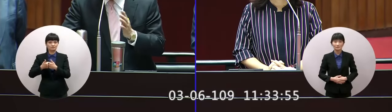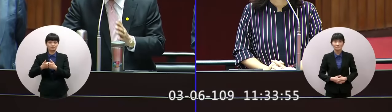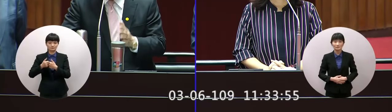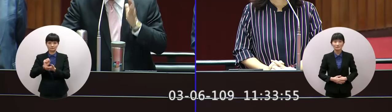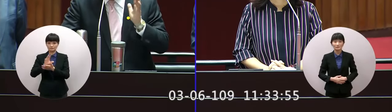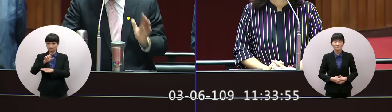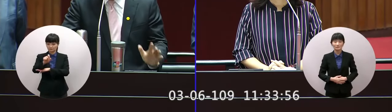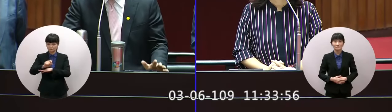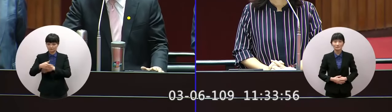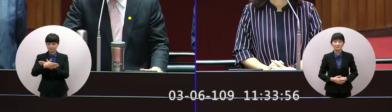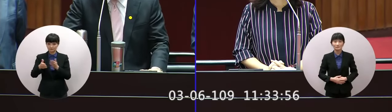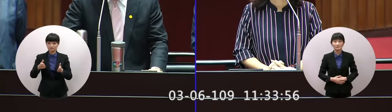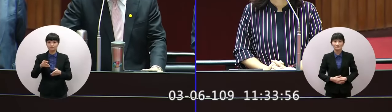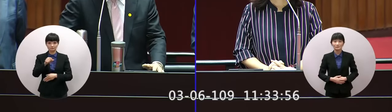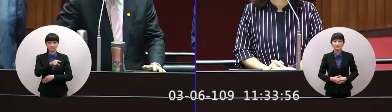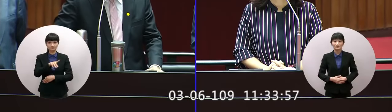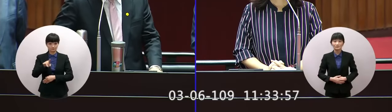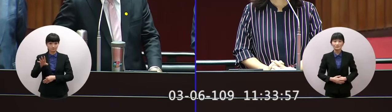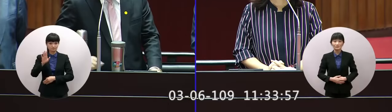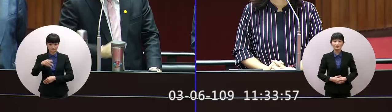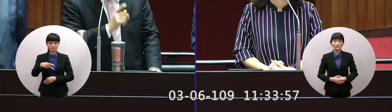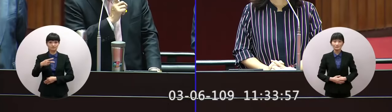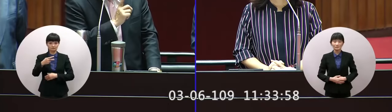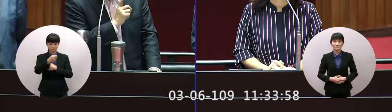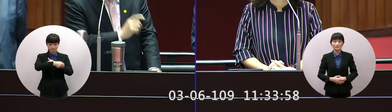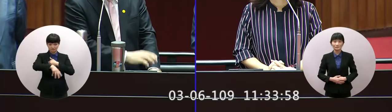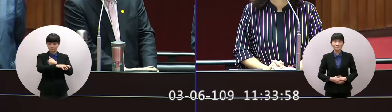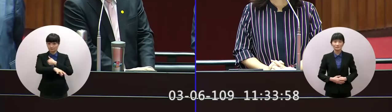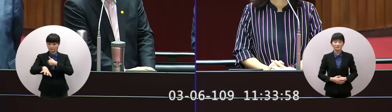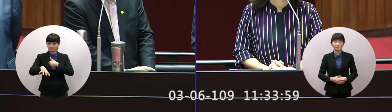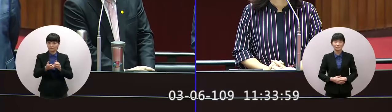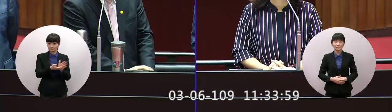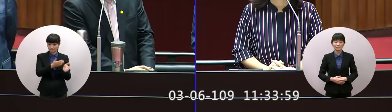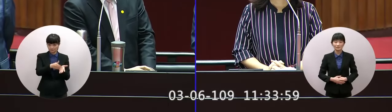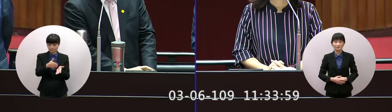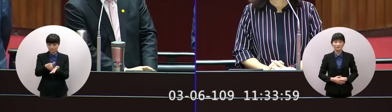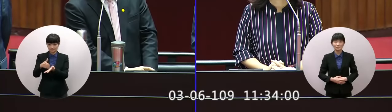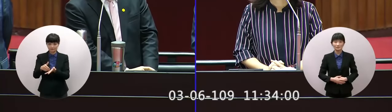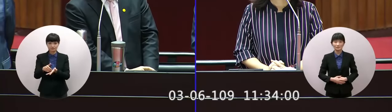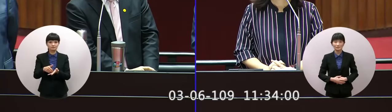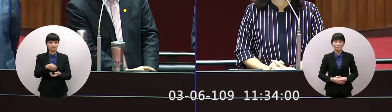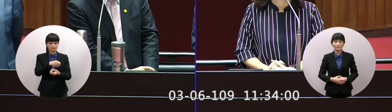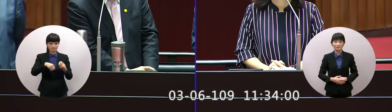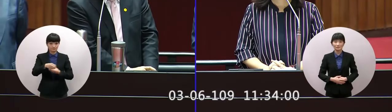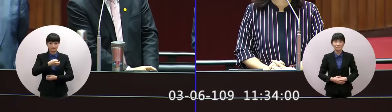相关的部会也都有相关的预算，所以对于这个